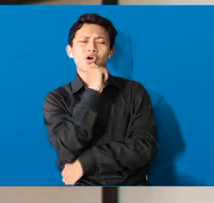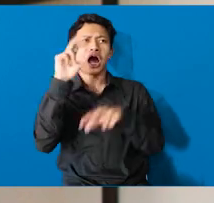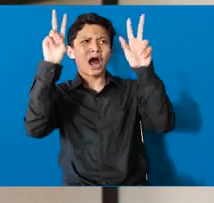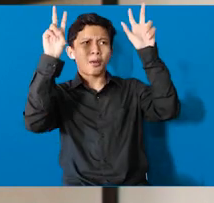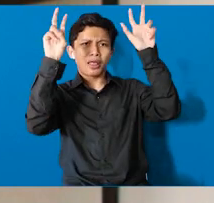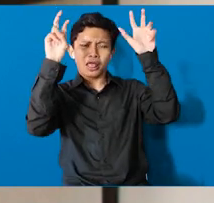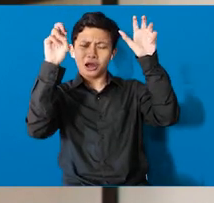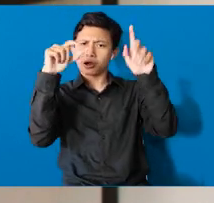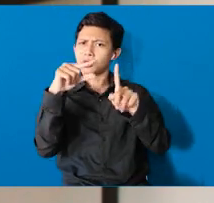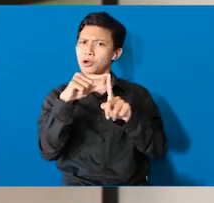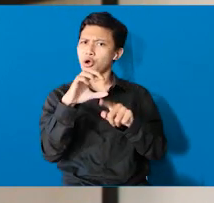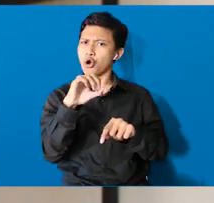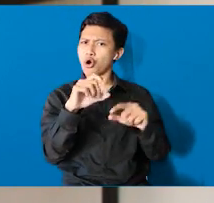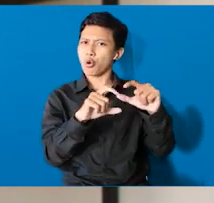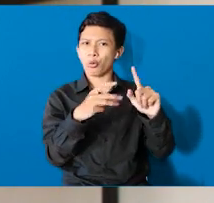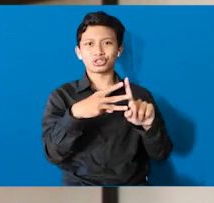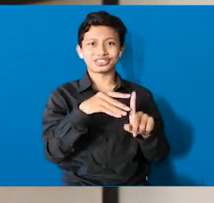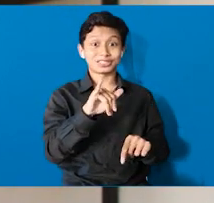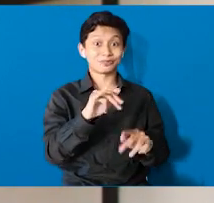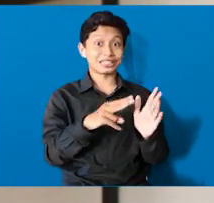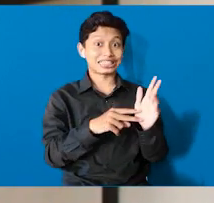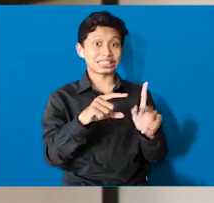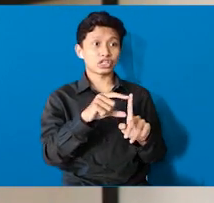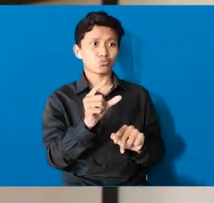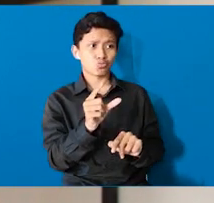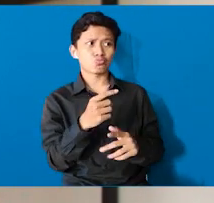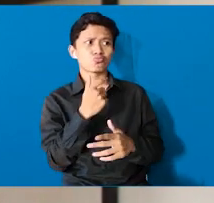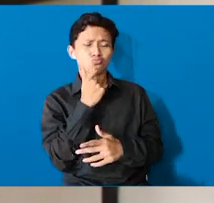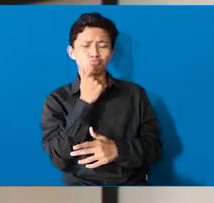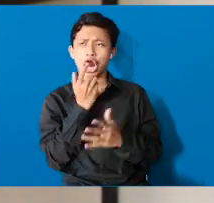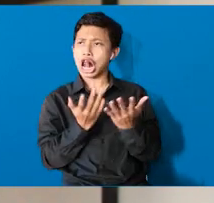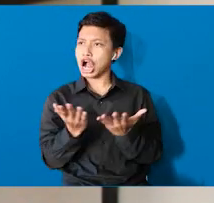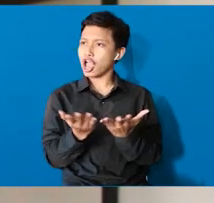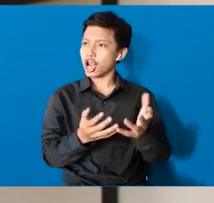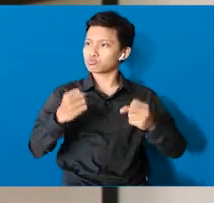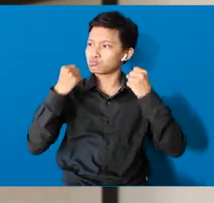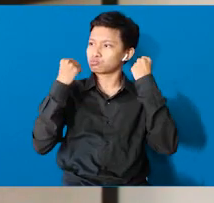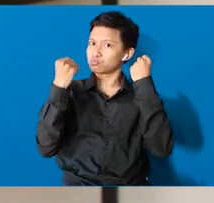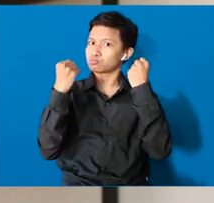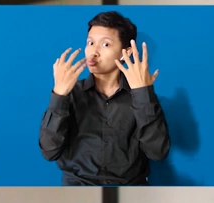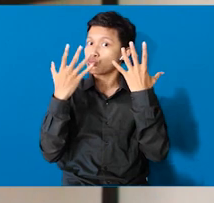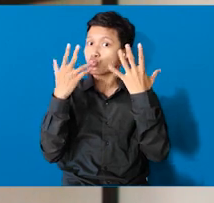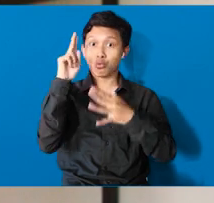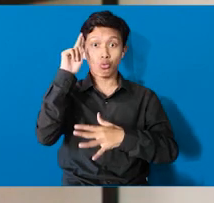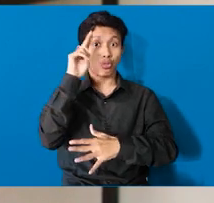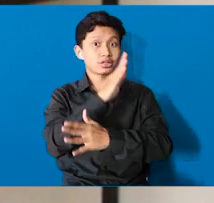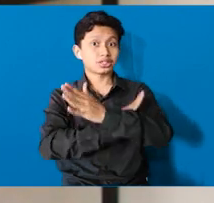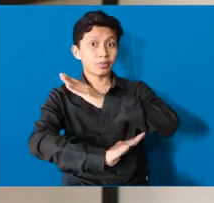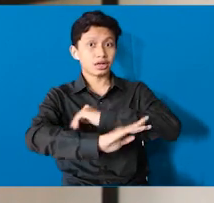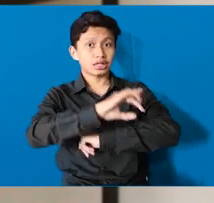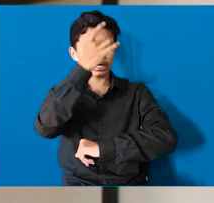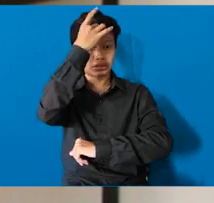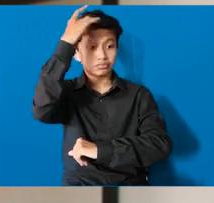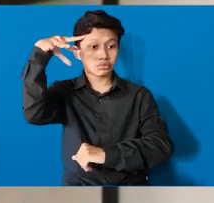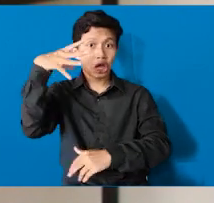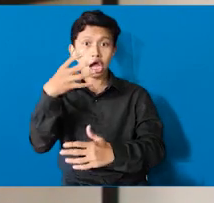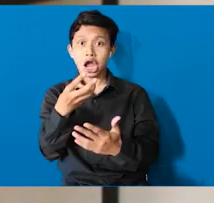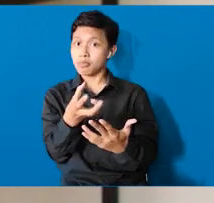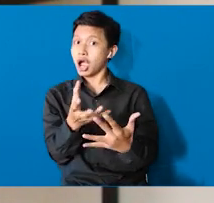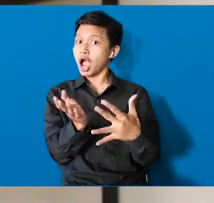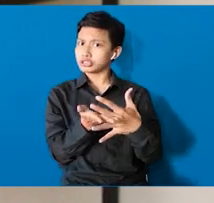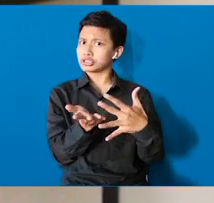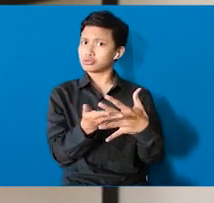tema, apa iya bahwa POSBINDU atau layanan kesehatan ini untuk difabel di desa akan mudah